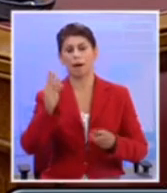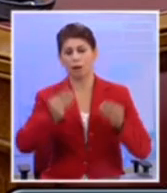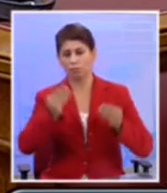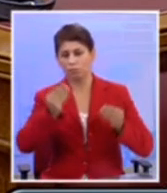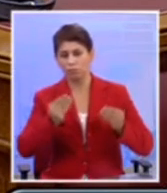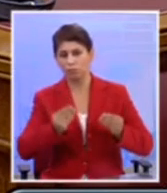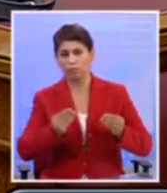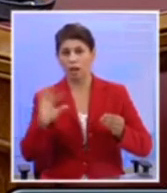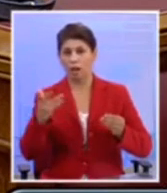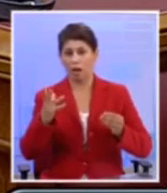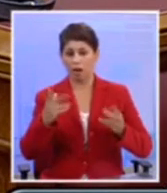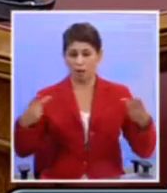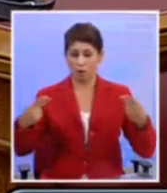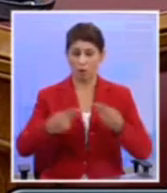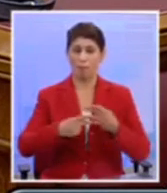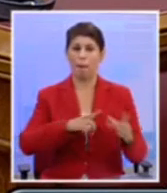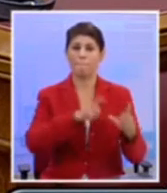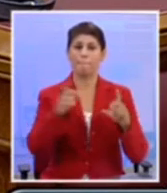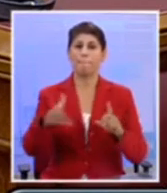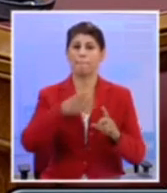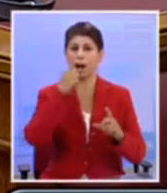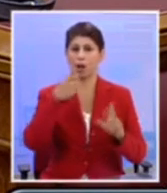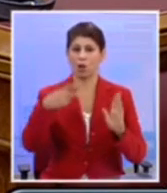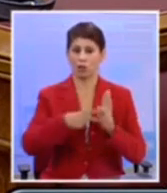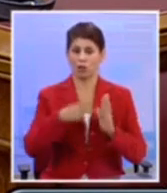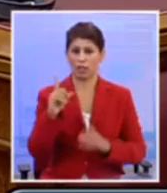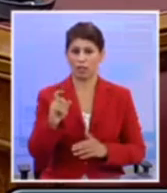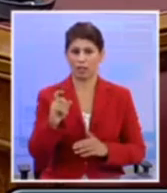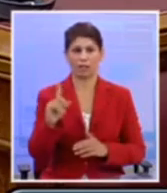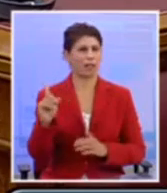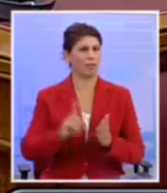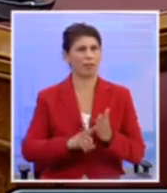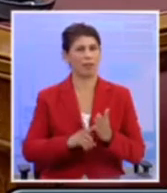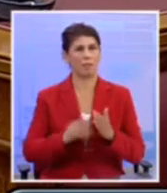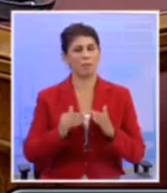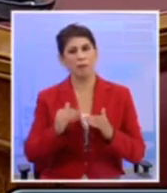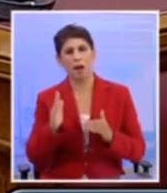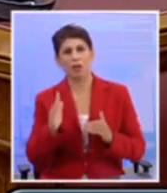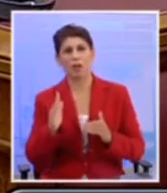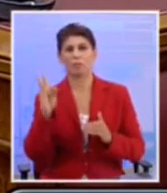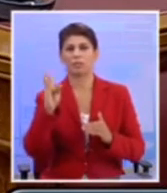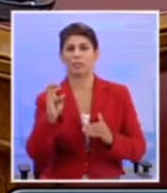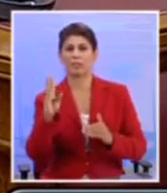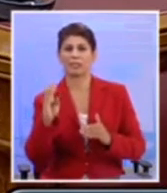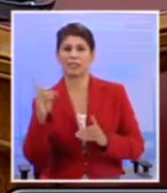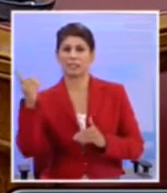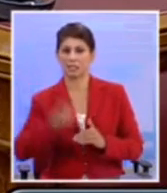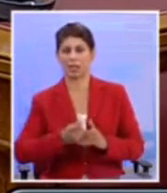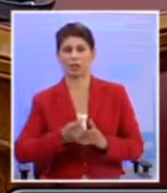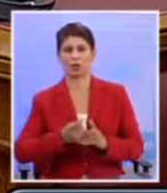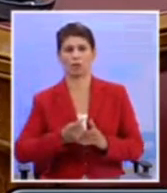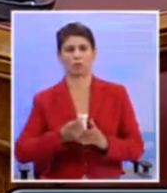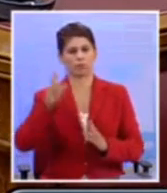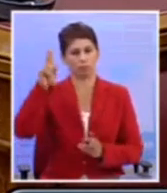αν η αναδιάρθρωση γινόταν το Μάιο του 2010, δεν θα έπρεπε να ξεπεράσει ένα 30-40% και